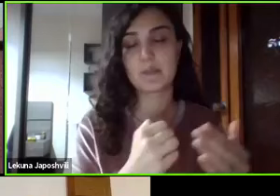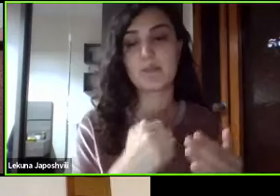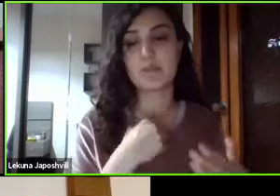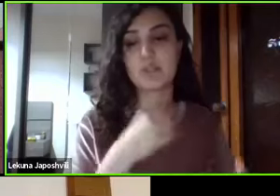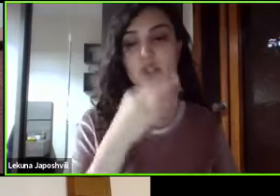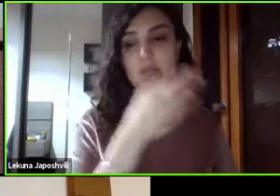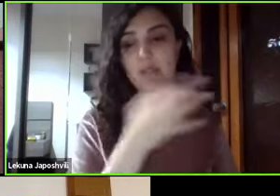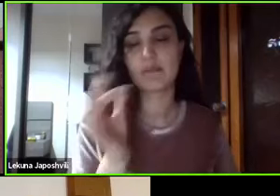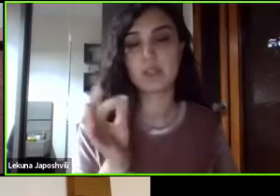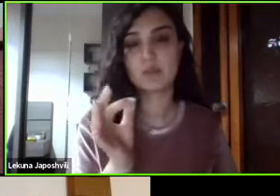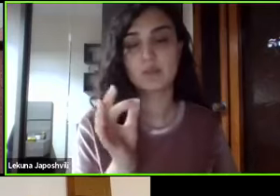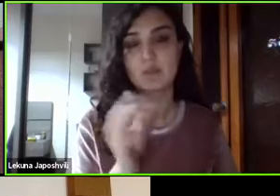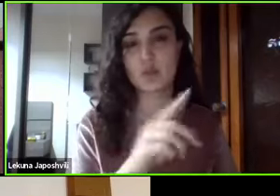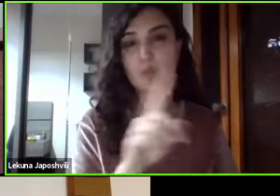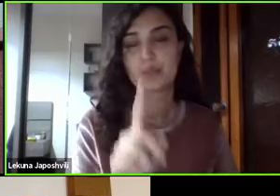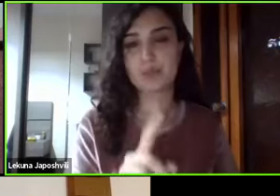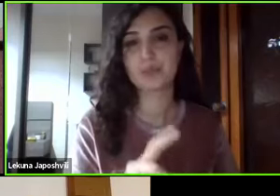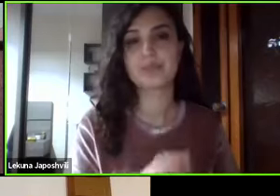შევახსენებ, რომ აი